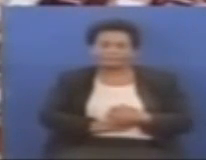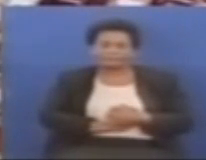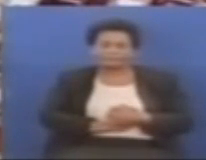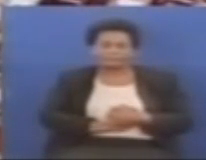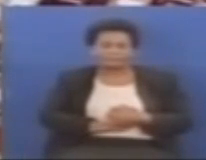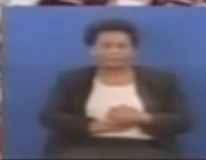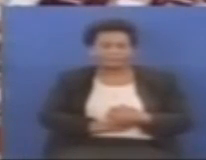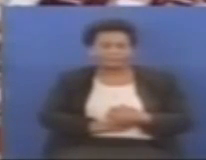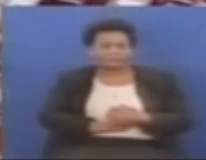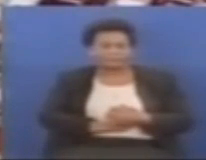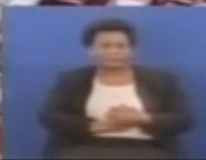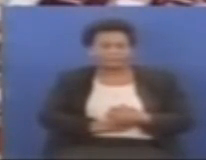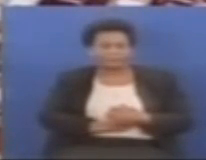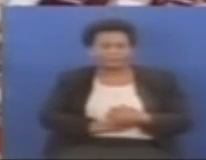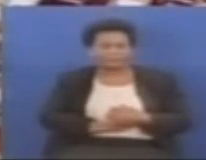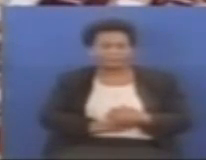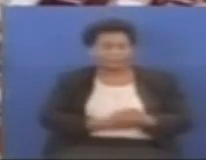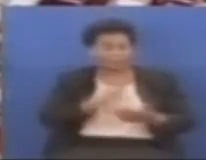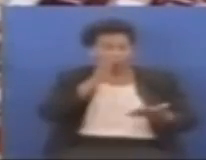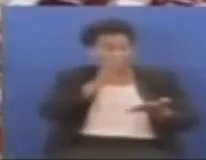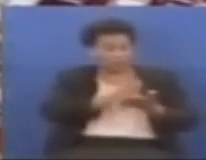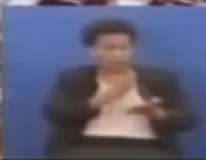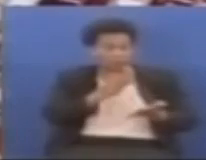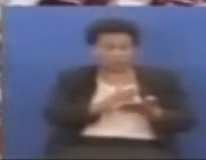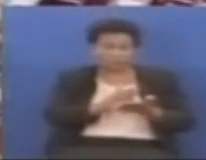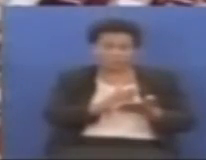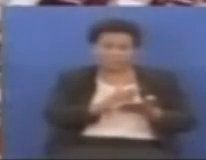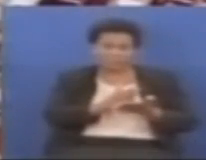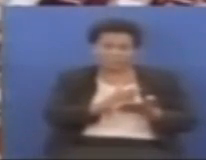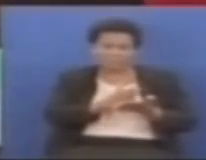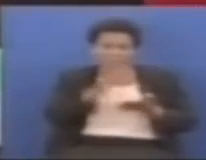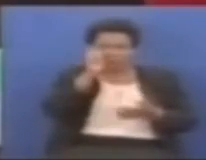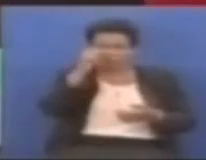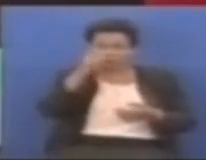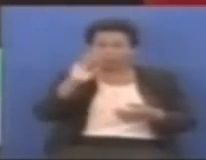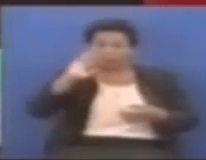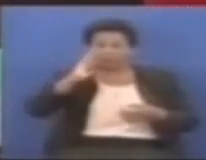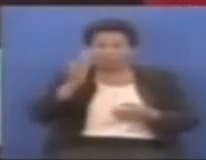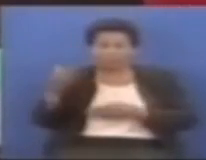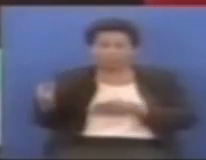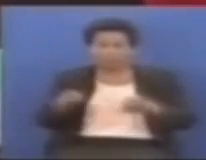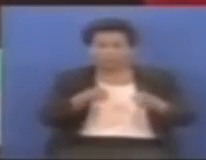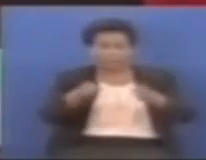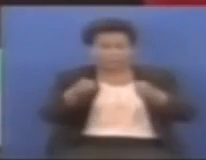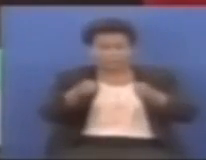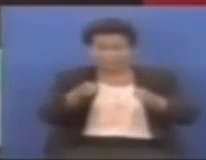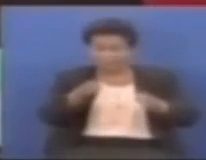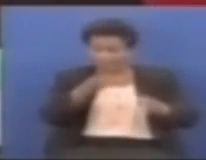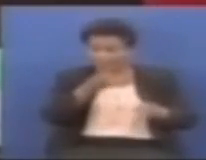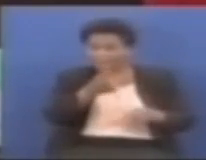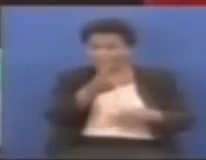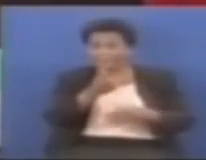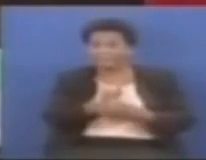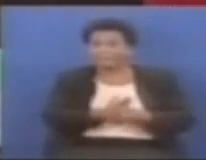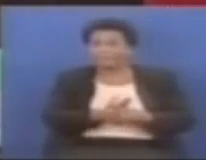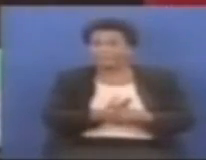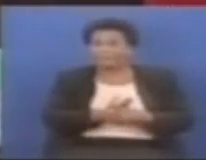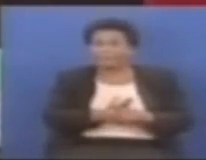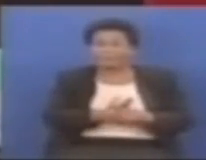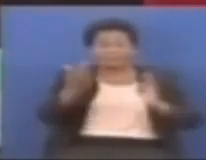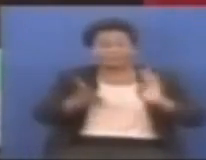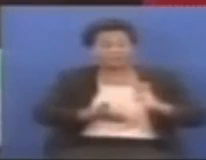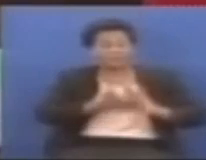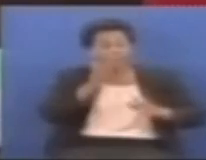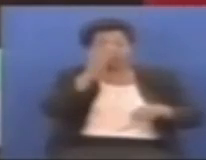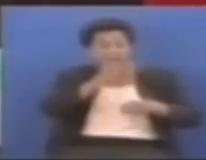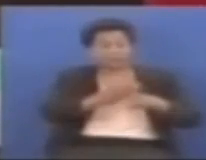kweli Mheshimiwa Spika kwamba kwa kutambua umuhimu wa barabara hii anayozungumza Mheshimiwa Mbunge, tumeanza kufanya ujenzi